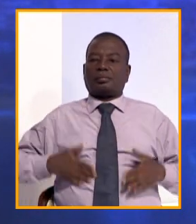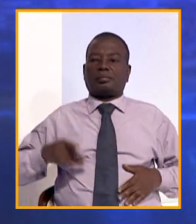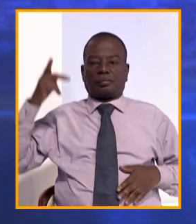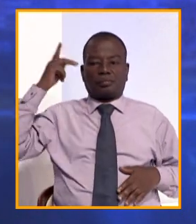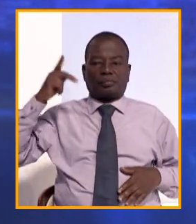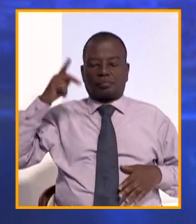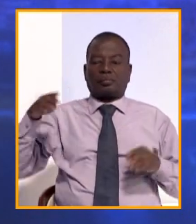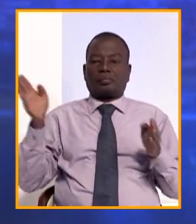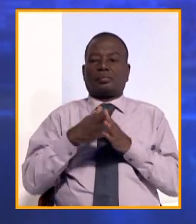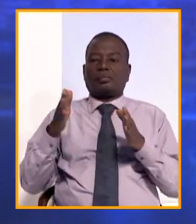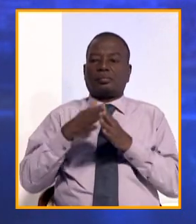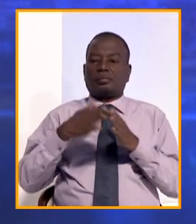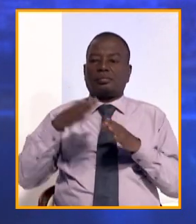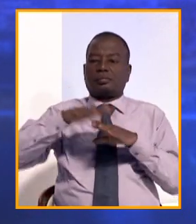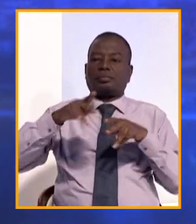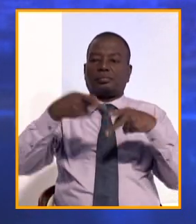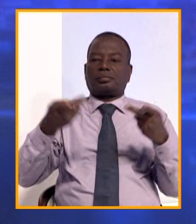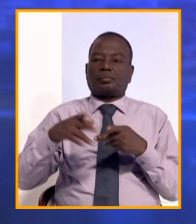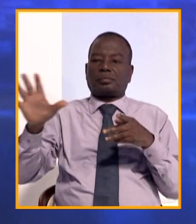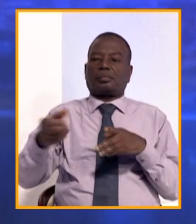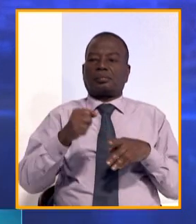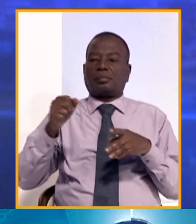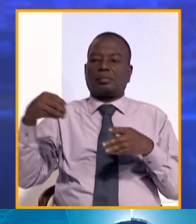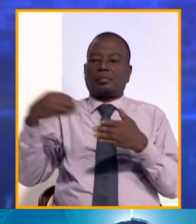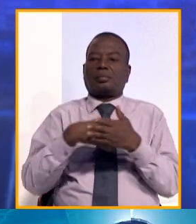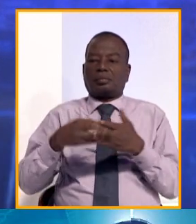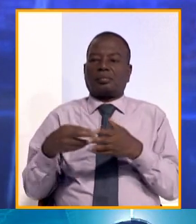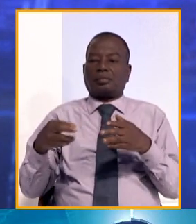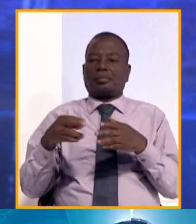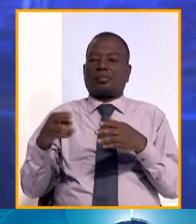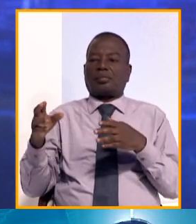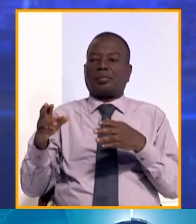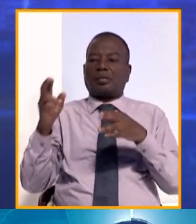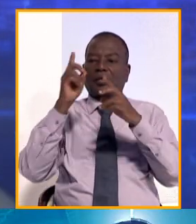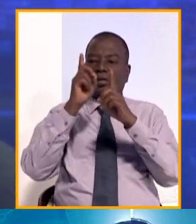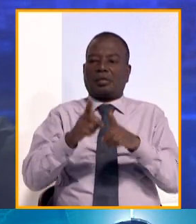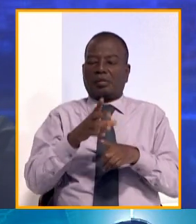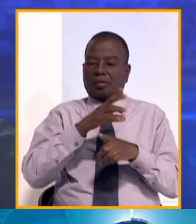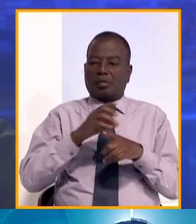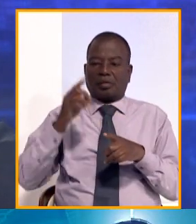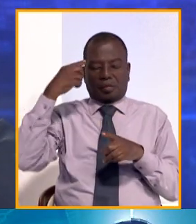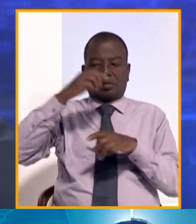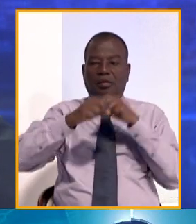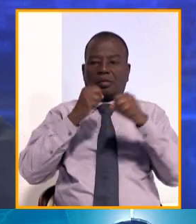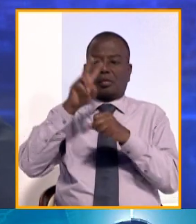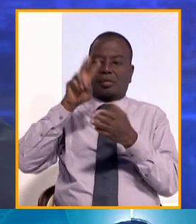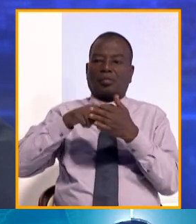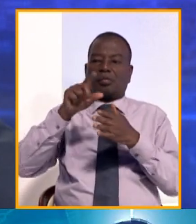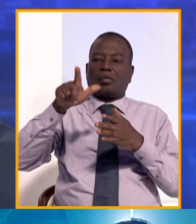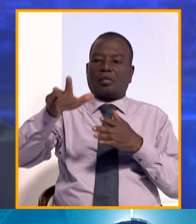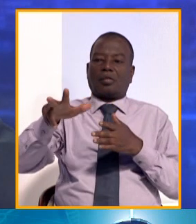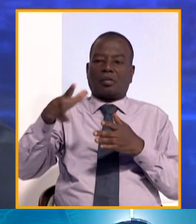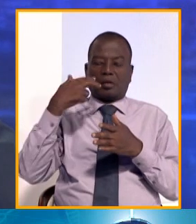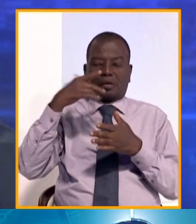donc réunis sur place pour prendre de nouvelles résolutions pour l'année 2023 qui débute. Le témoignage